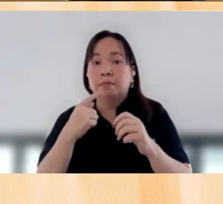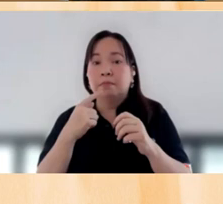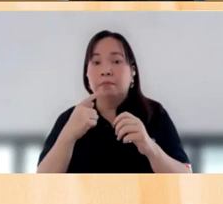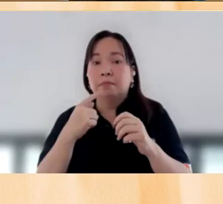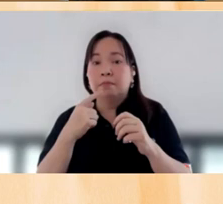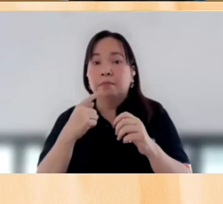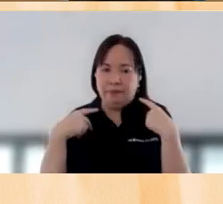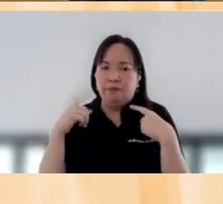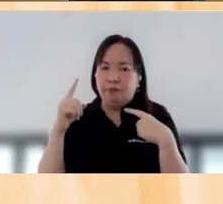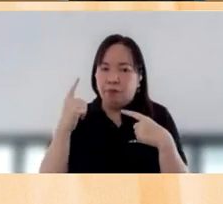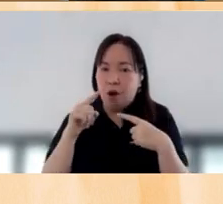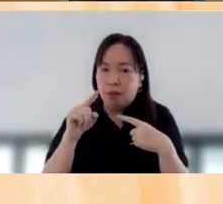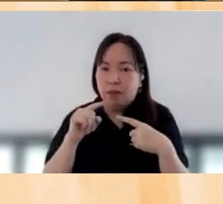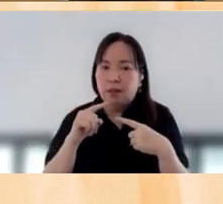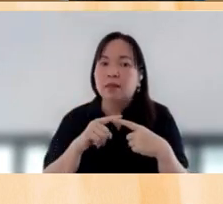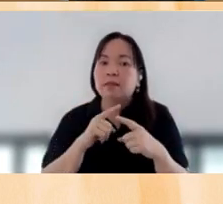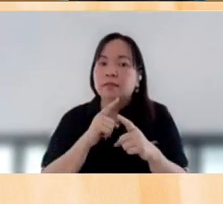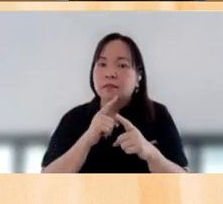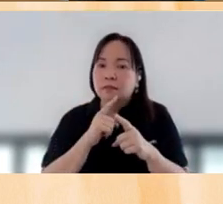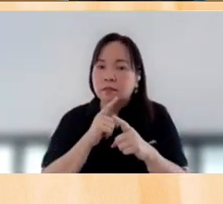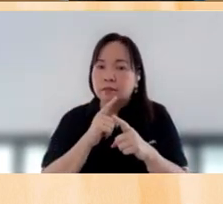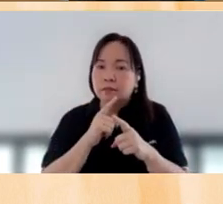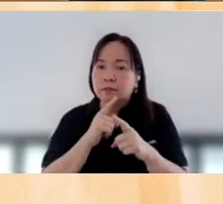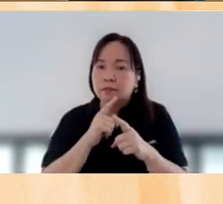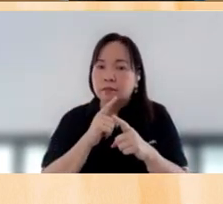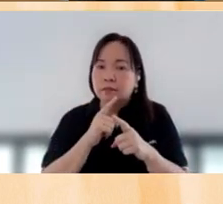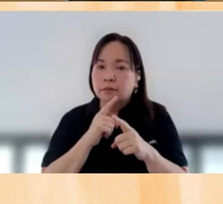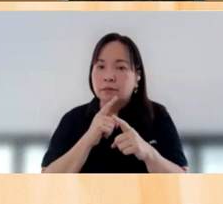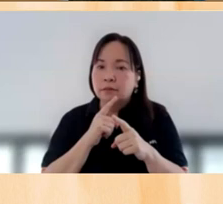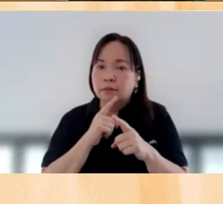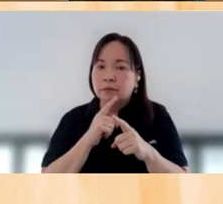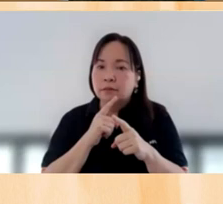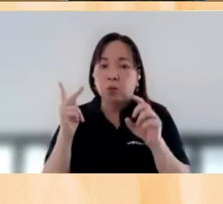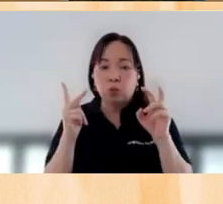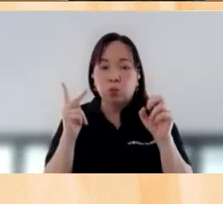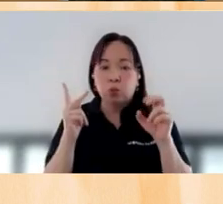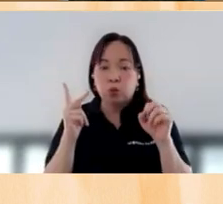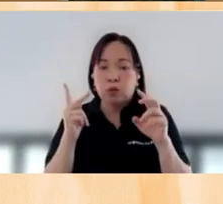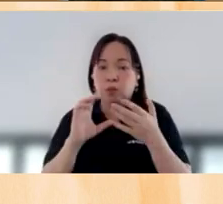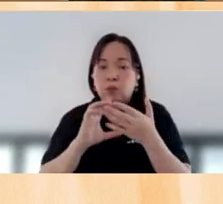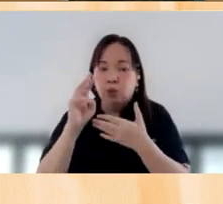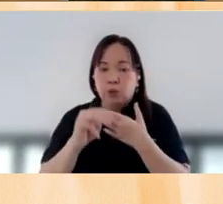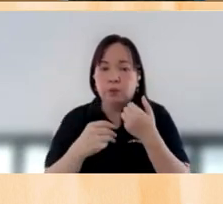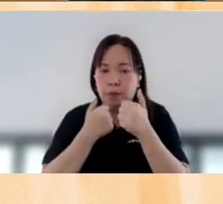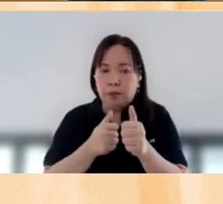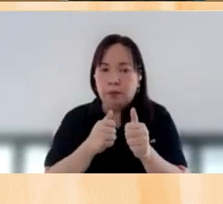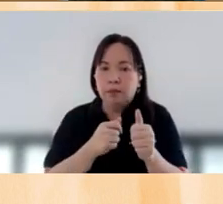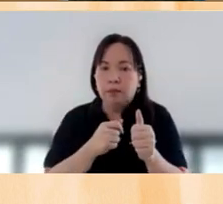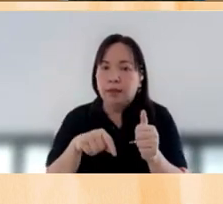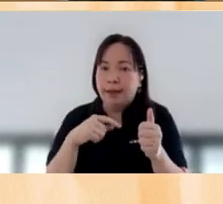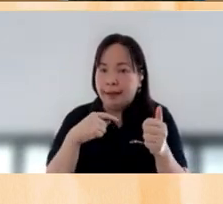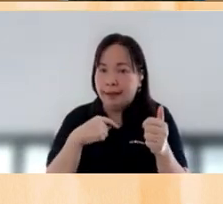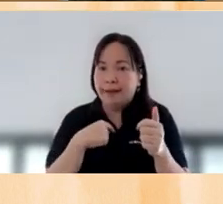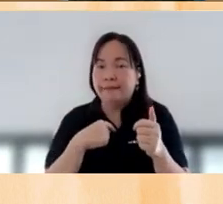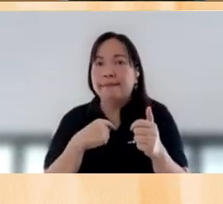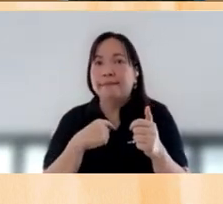na nakapasok sa K-12 curriculum. Pinapangunahan ito ng aming curriculum and teaching strand. May homeroom